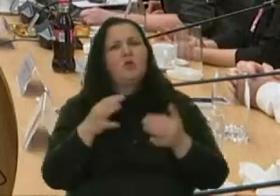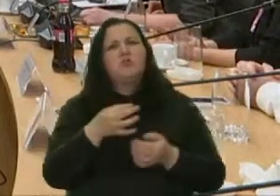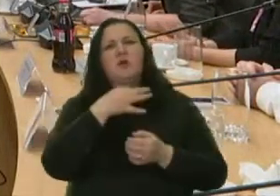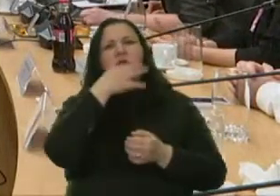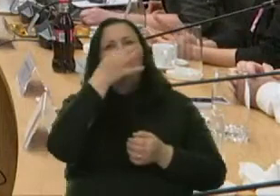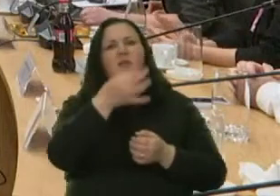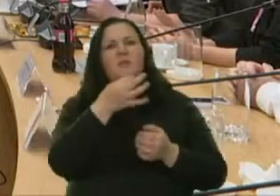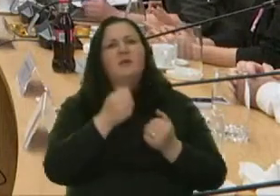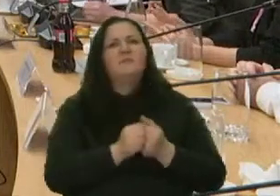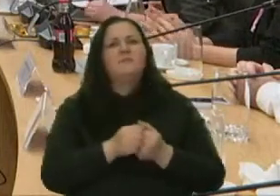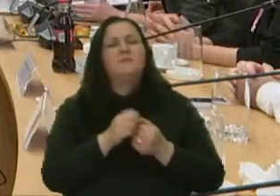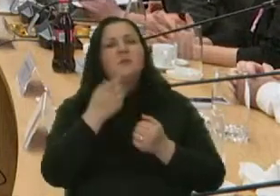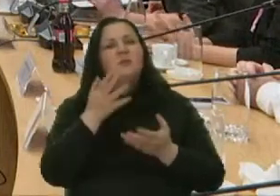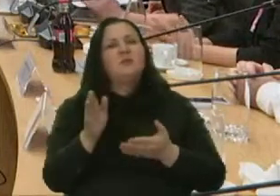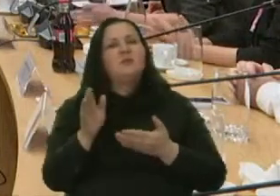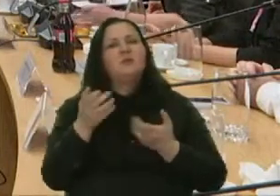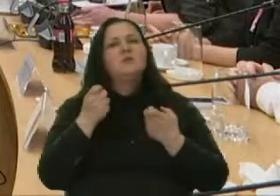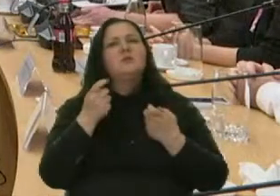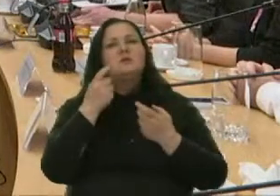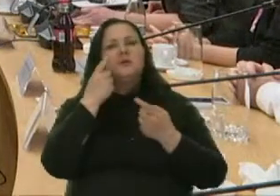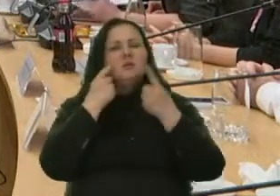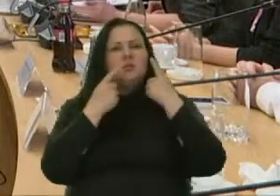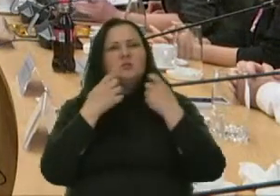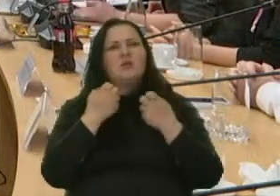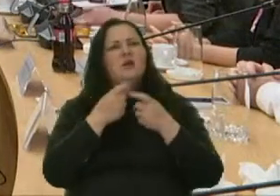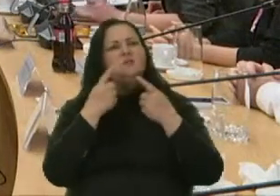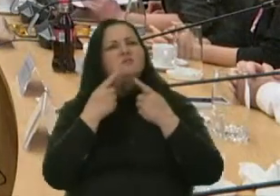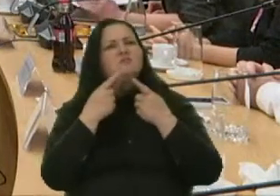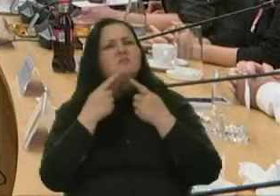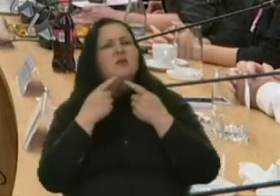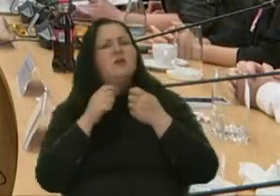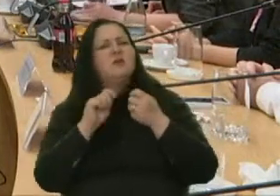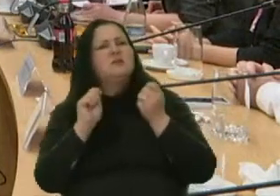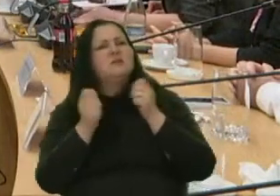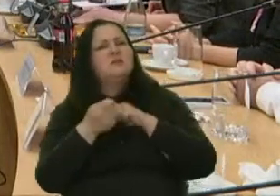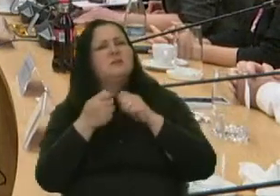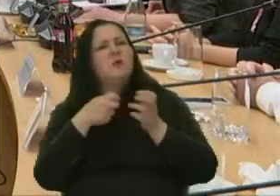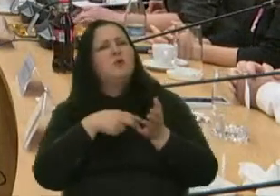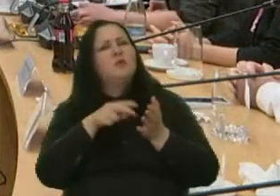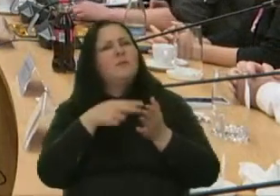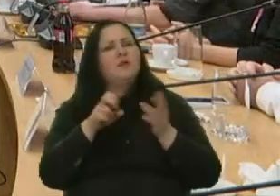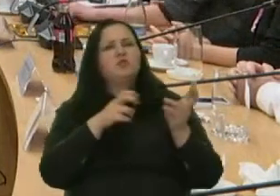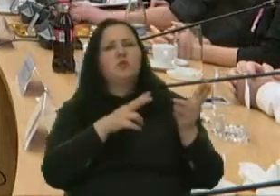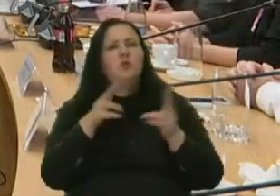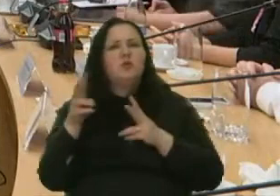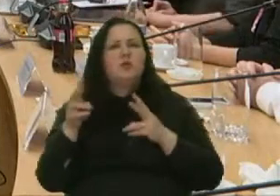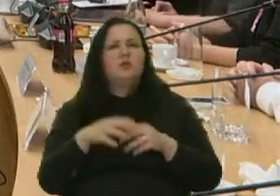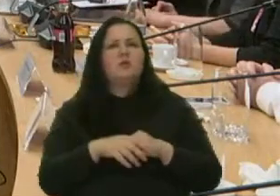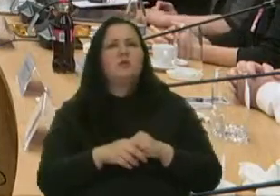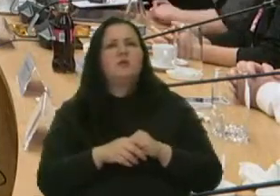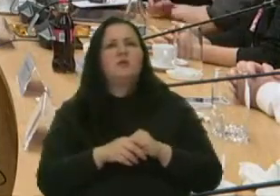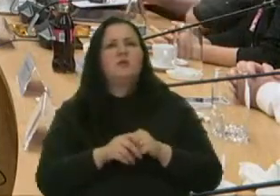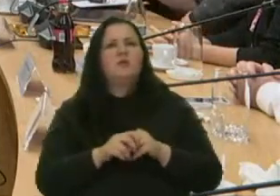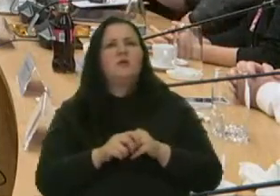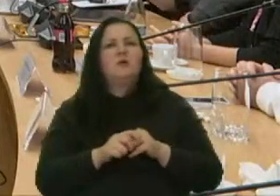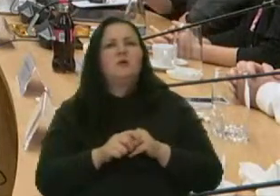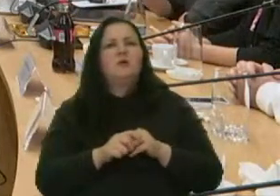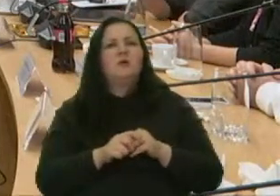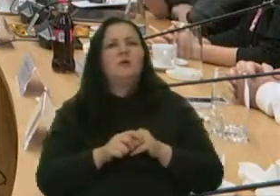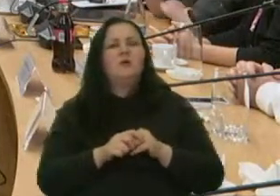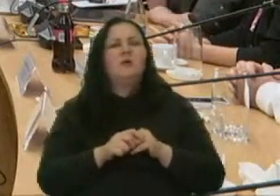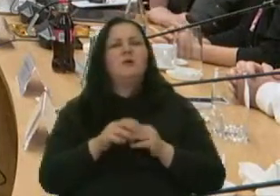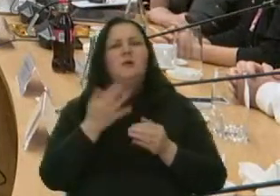afirmație În încercarea de a tergiversa încă o dată un demers absolut Corect cameleonică